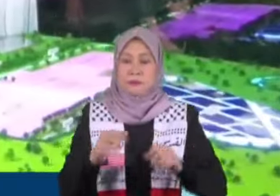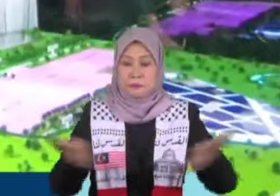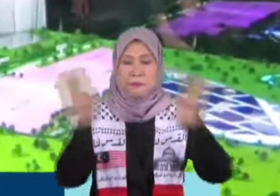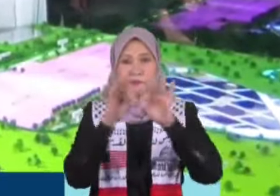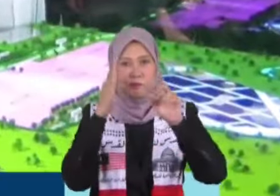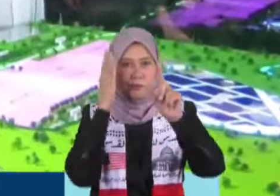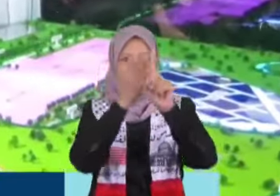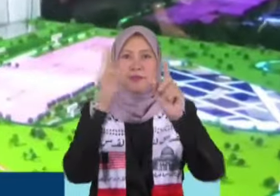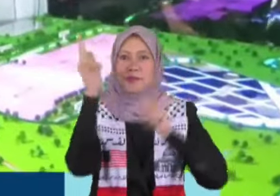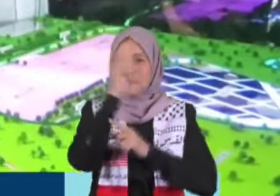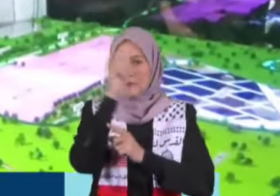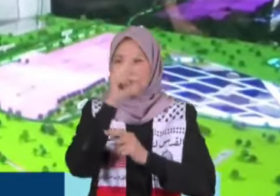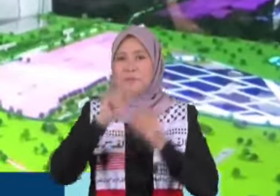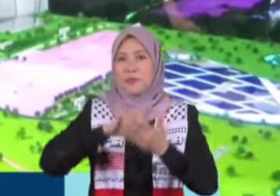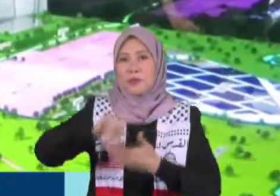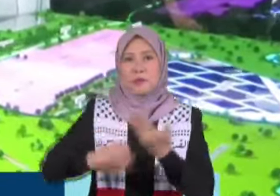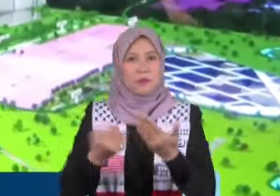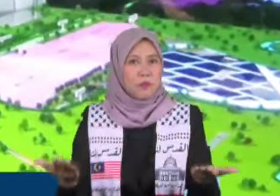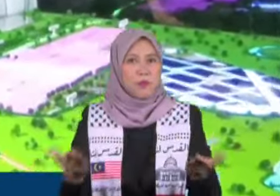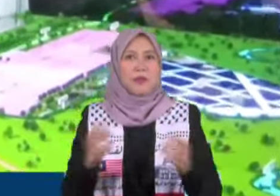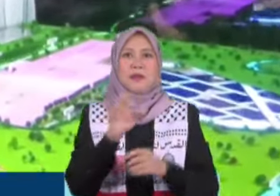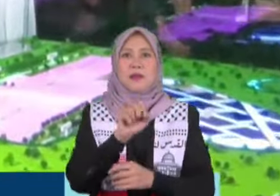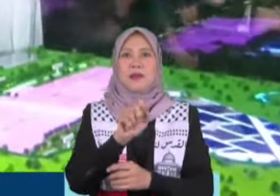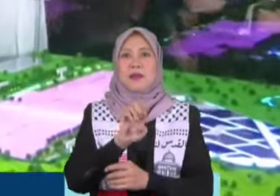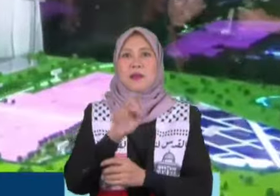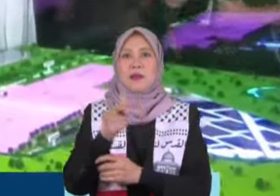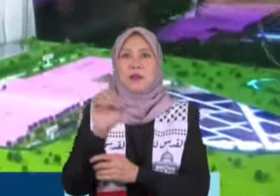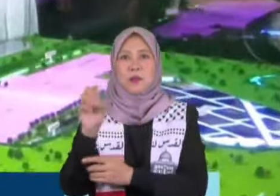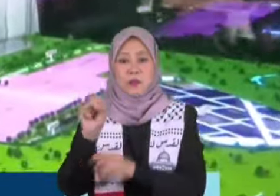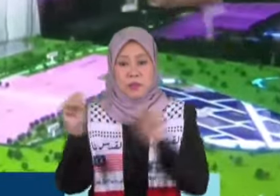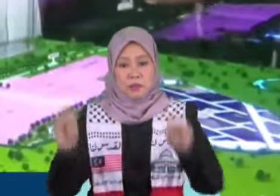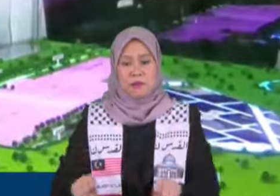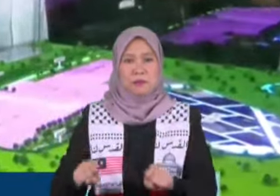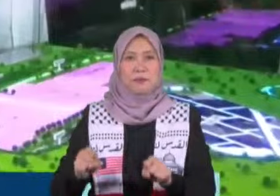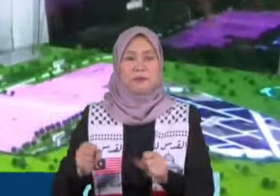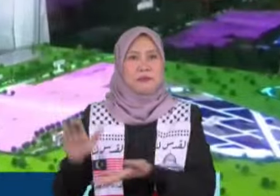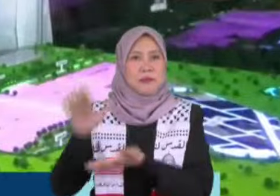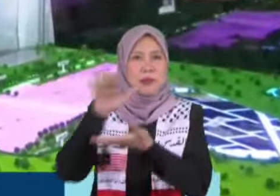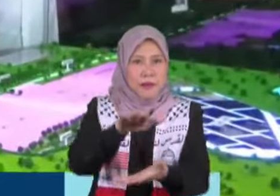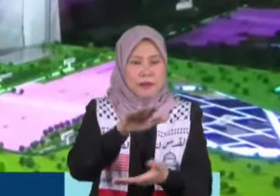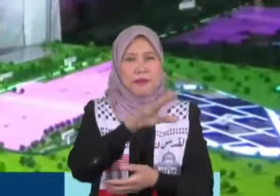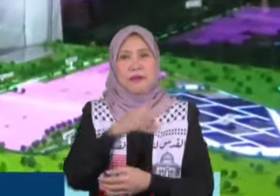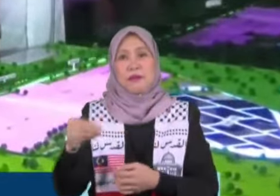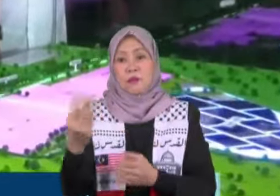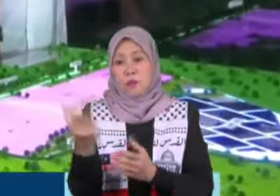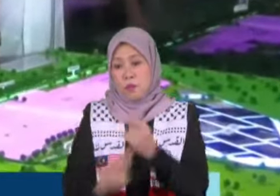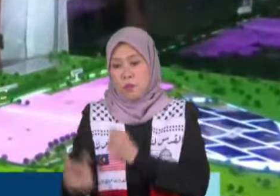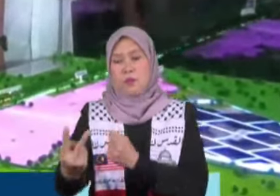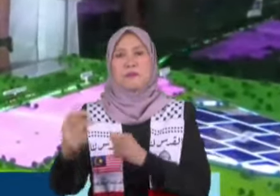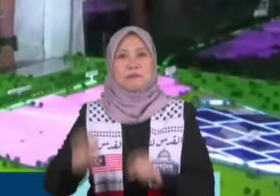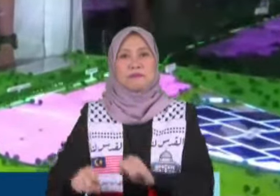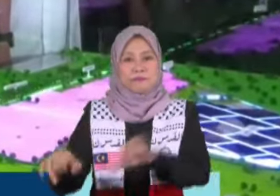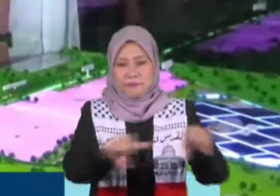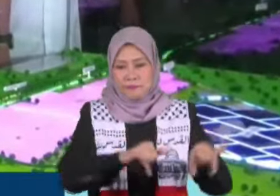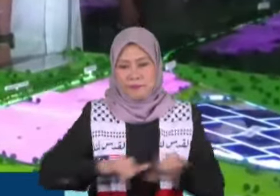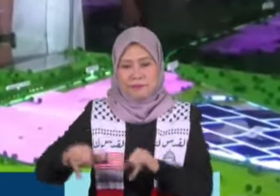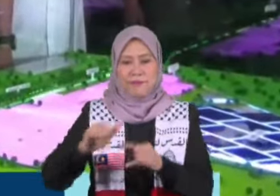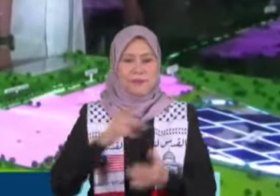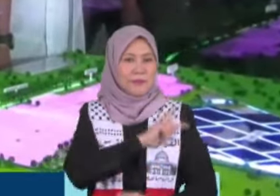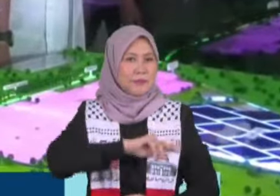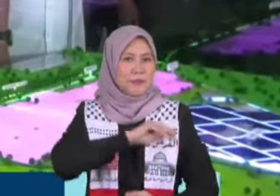dalam pelaksanaan projek itu iaitu ekosistem dan rantaian bekalan. Perdana Menteri berkata kedua-duanya akan diselaras oleh Kementerian